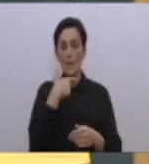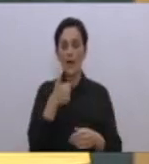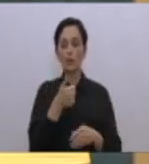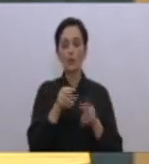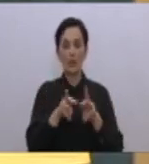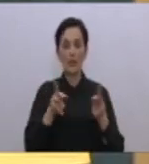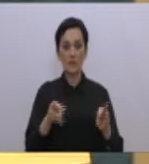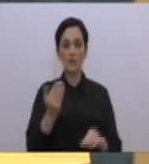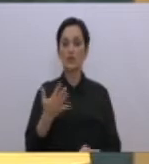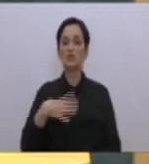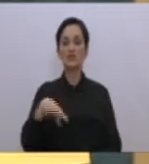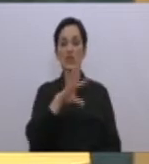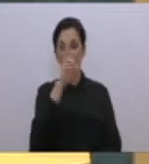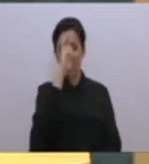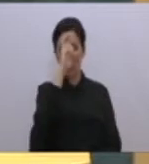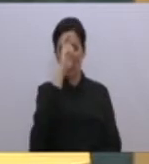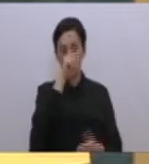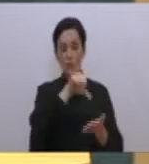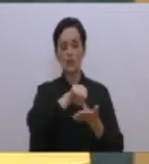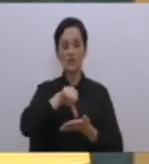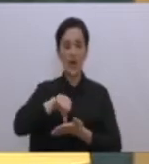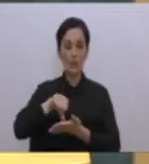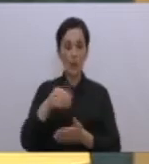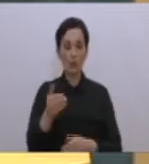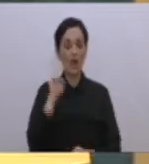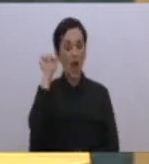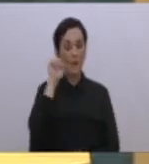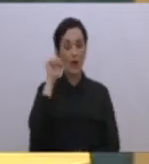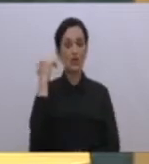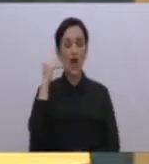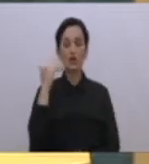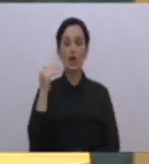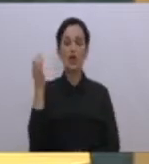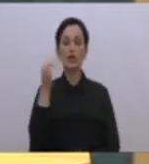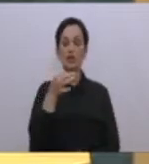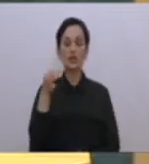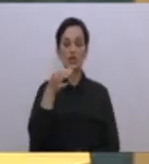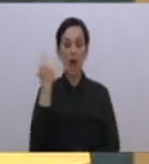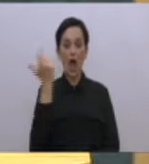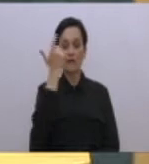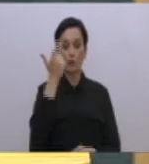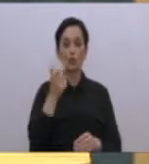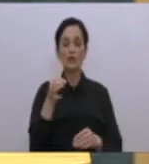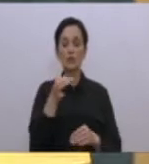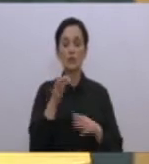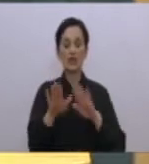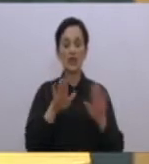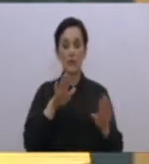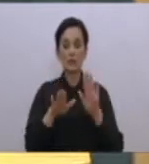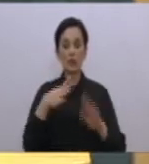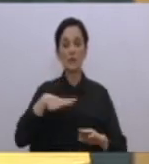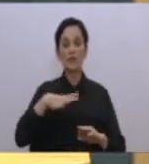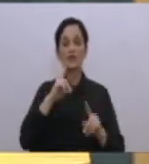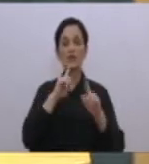premier-ministro, საქართველოს მთავრობის წარმომადგენლებო, აფხაზეთის და აჭარის ავტონომიური რესპუბლიკის ხელმძღვანელებო, თბილისის